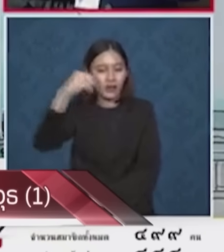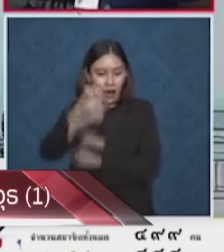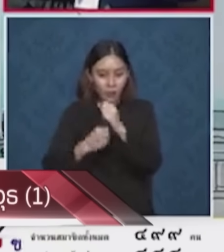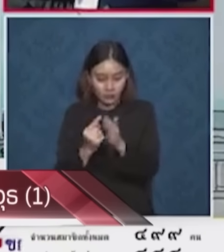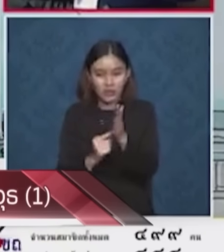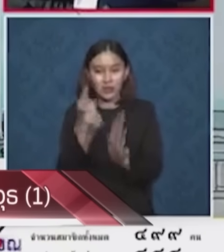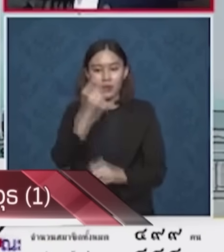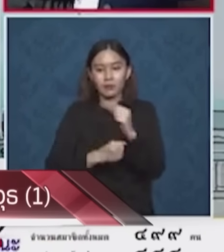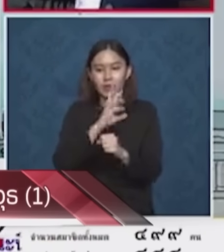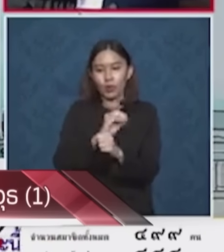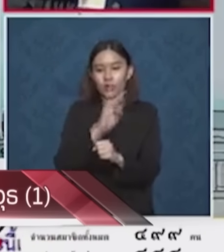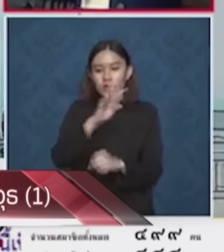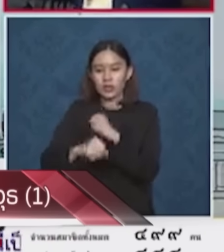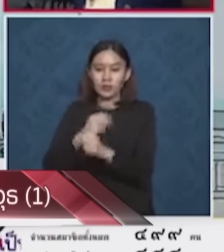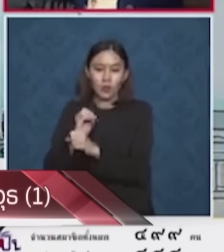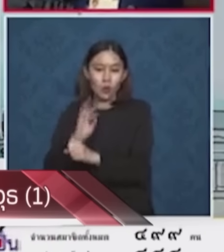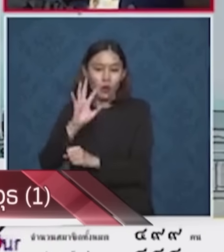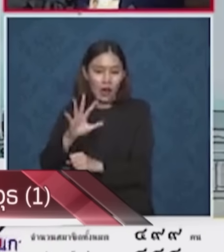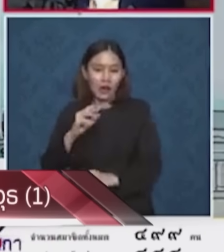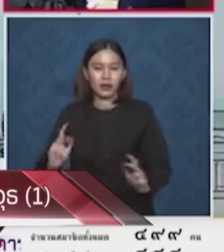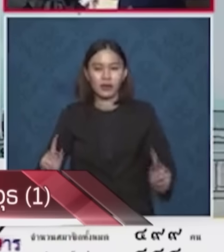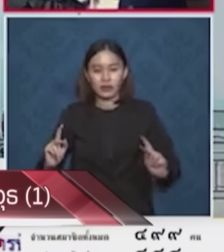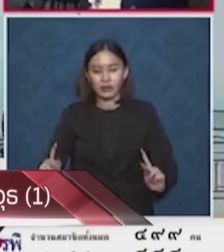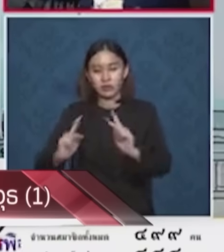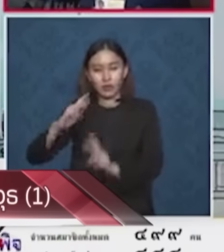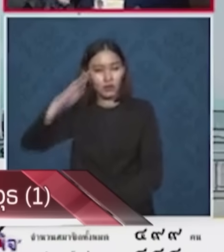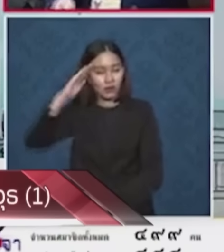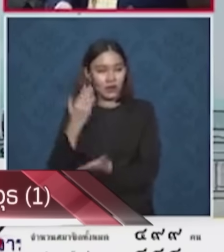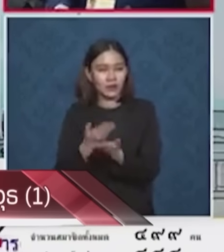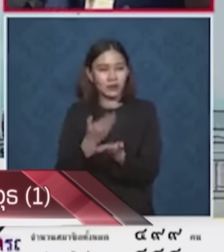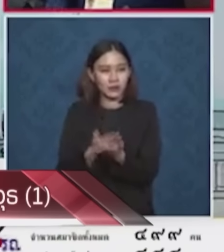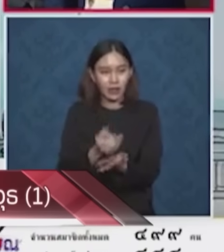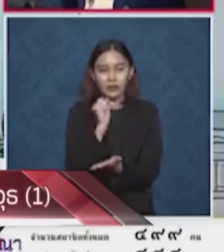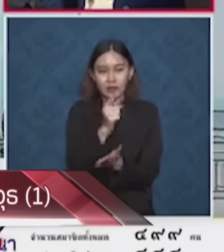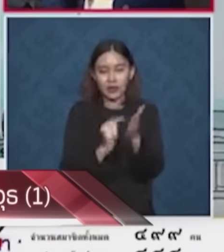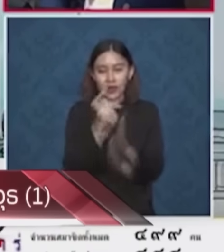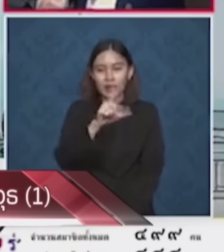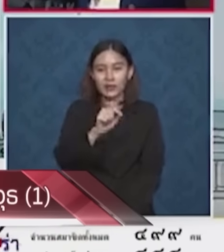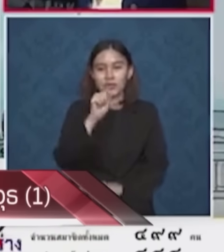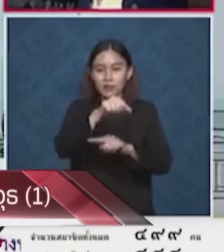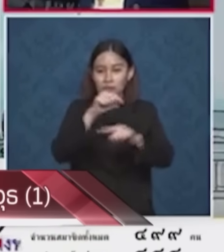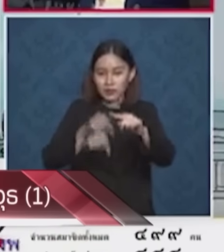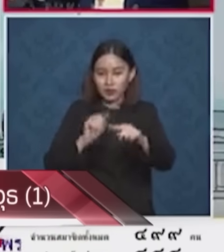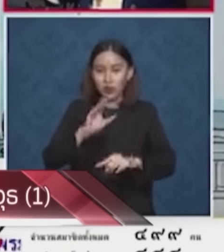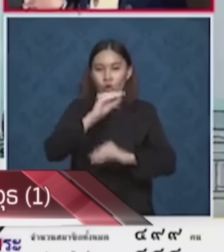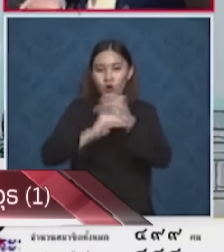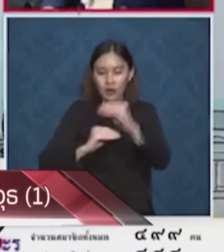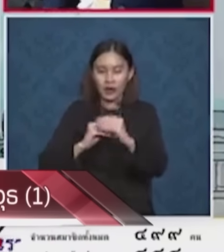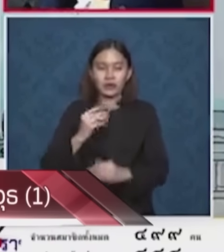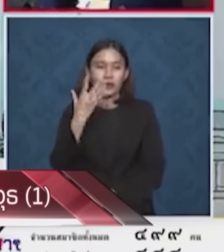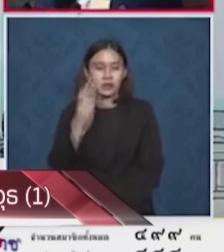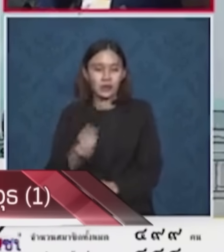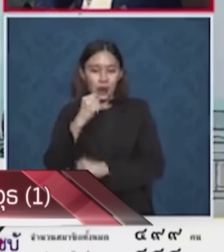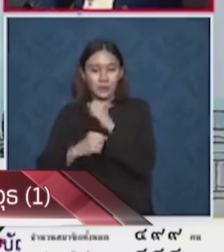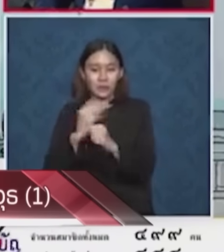โดยในปี 64กับ 65นะครับกระทรวงกลาโหมจ่ายเงินงวดแรกเกือบ 20%ของมูลค่าโครงการที่เหลือก็จ่ายในปีต่อๆไปตาม